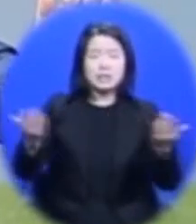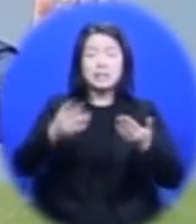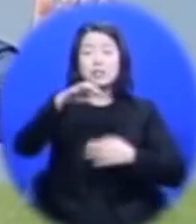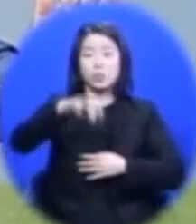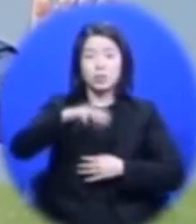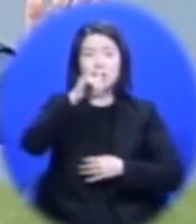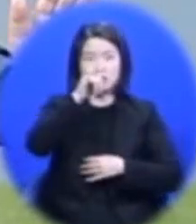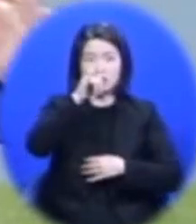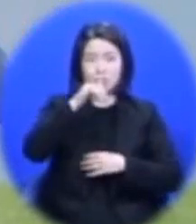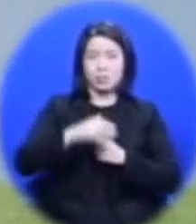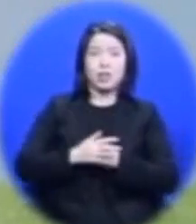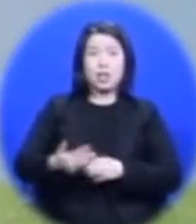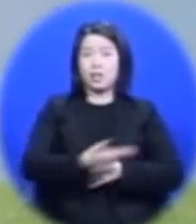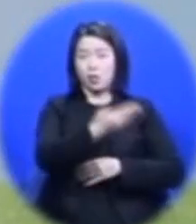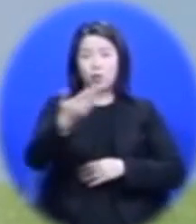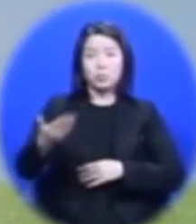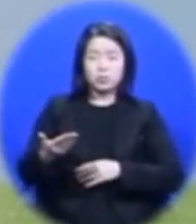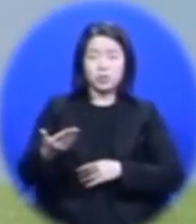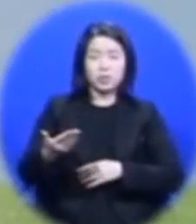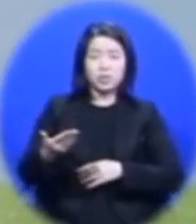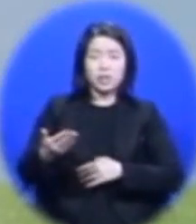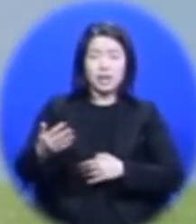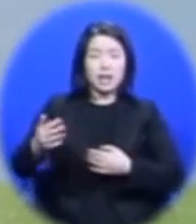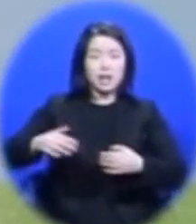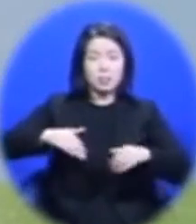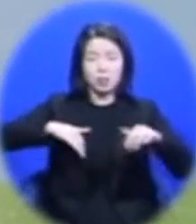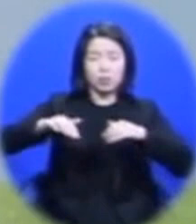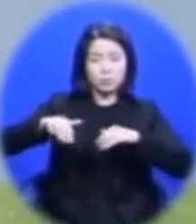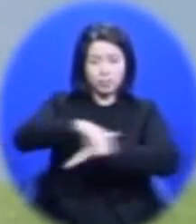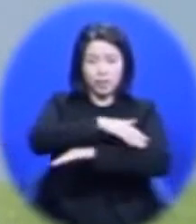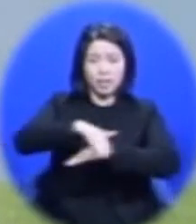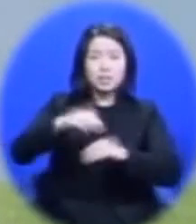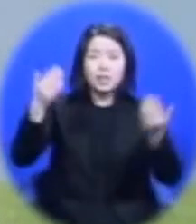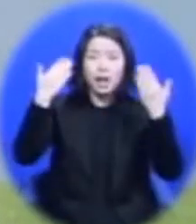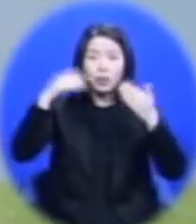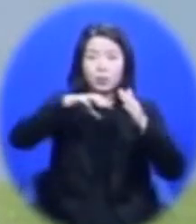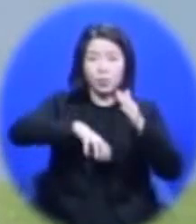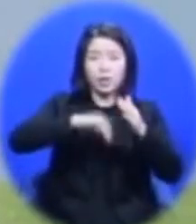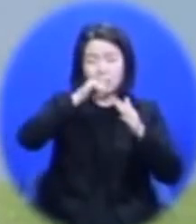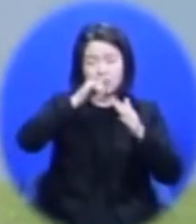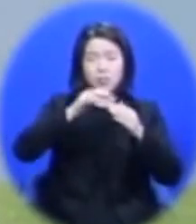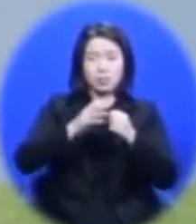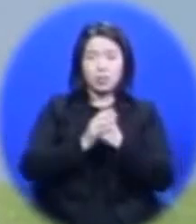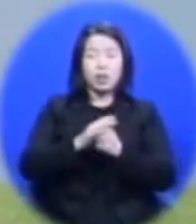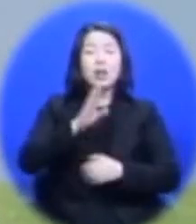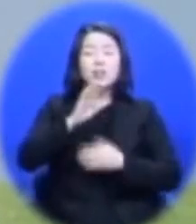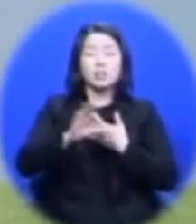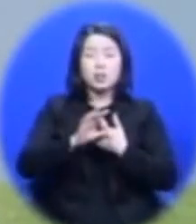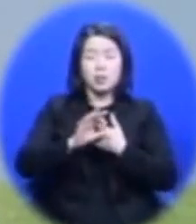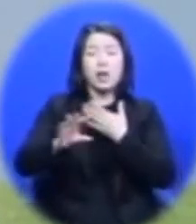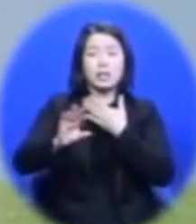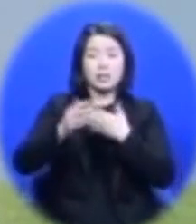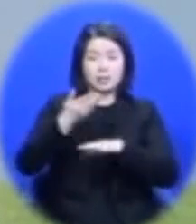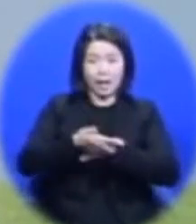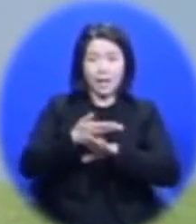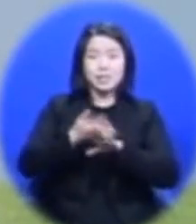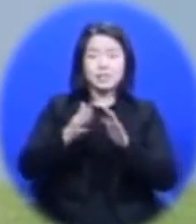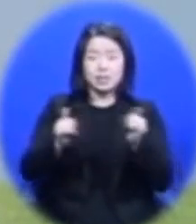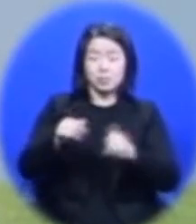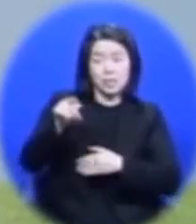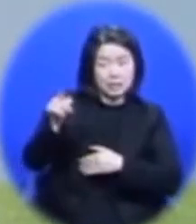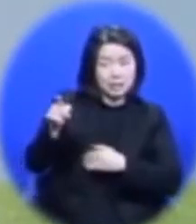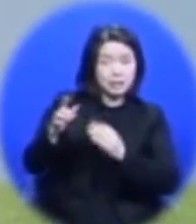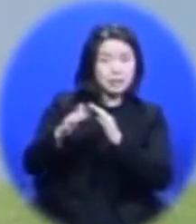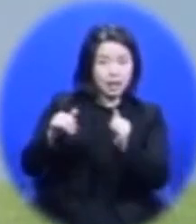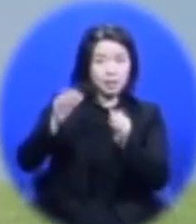있어요. 여러분이 다니는 학교에 그런 사람이 있습니다. 그러면 다른 사람들이 그런 사람을 볼